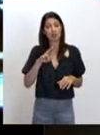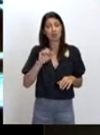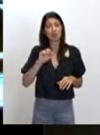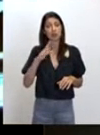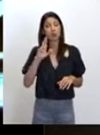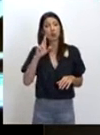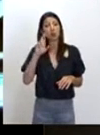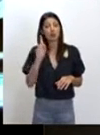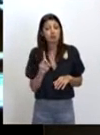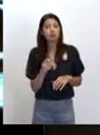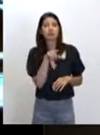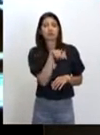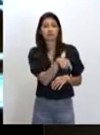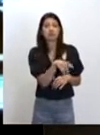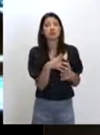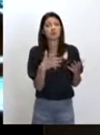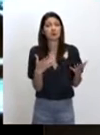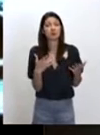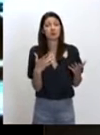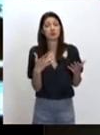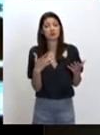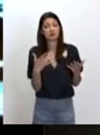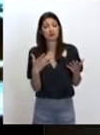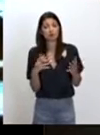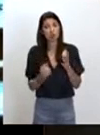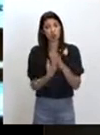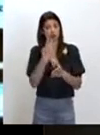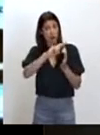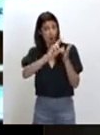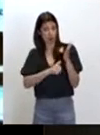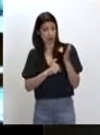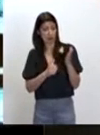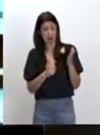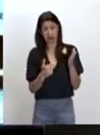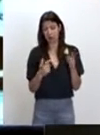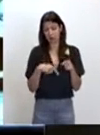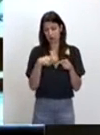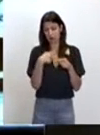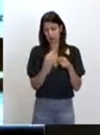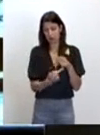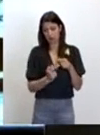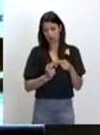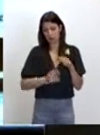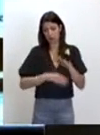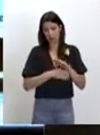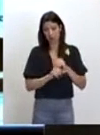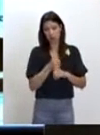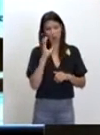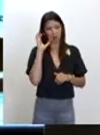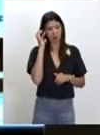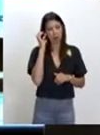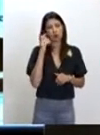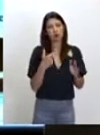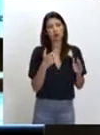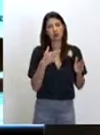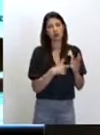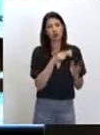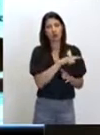Nansouty-Saint-Jeunesse. Le nouveau contrat prendra effet le 1er août 2022 jusqu'au 31 juillet